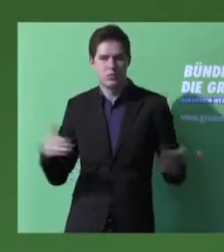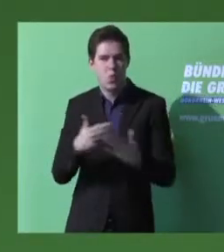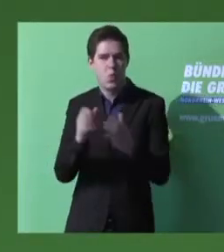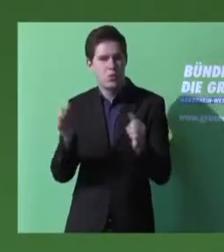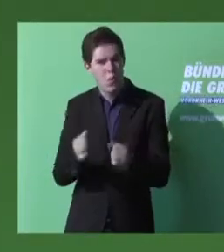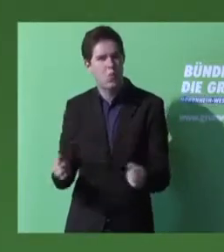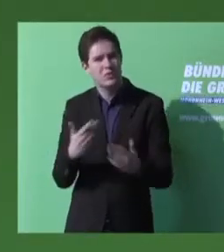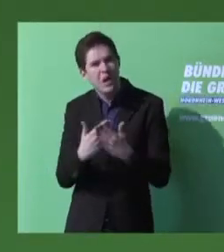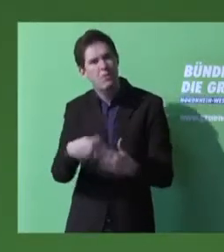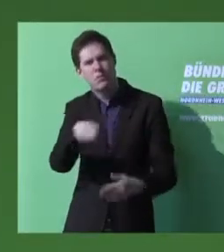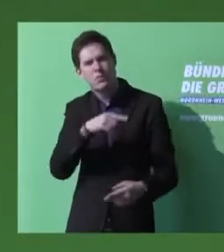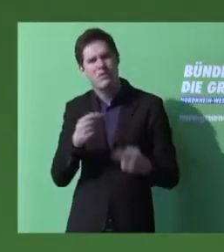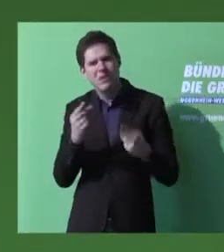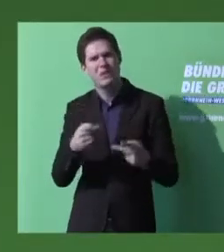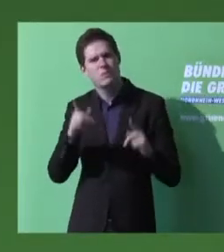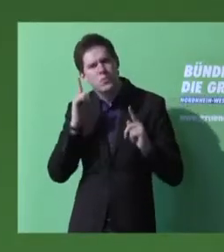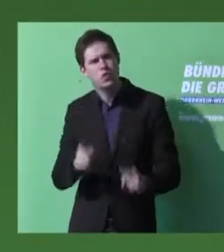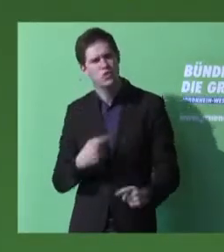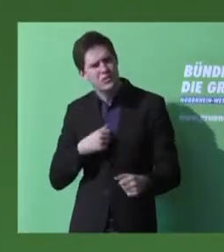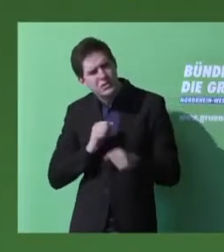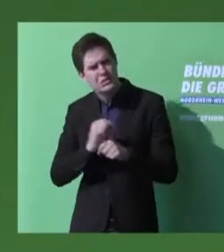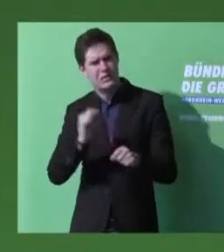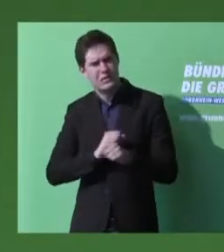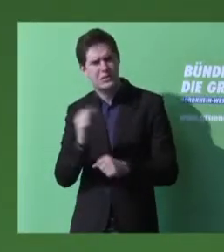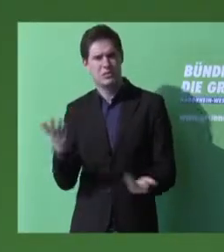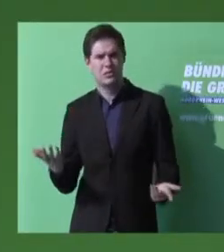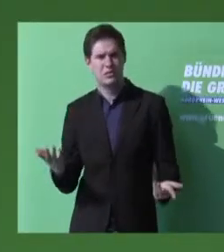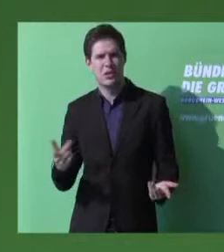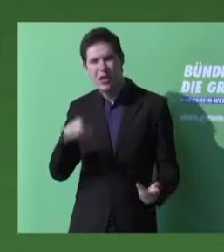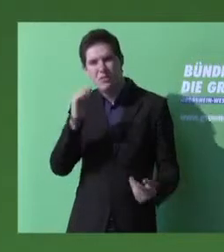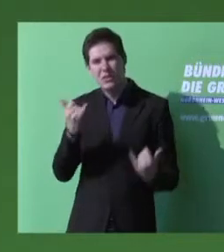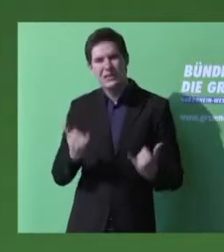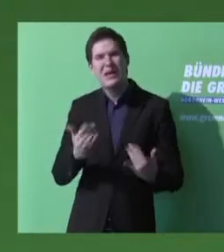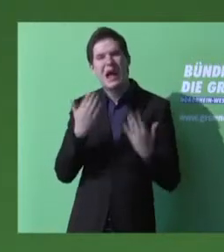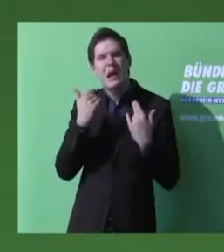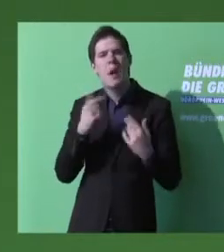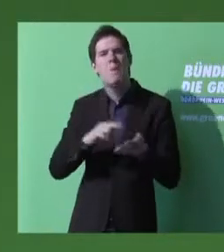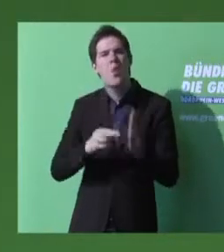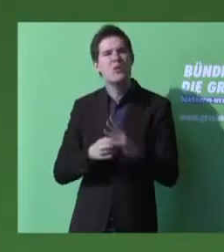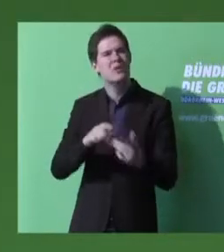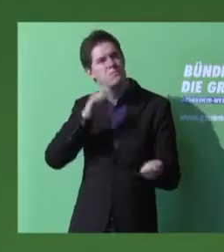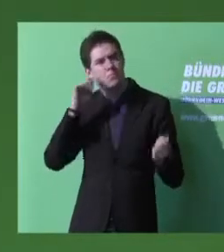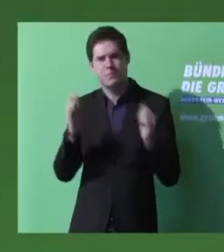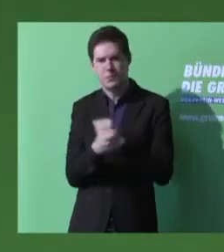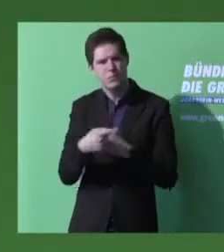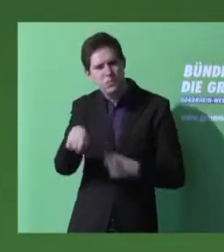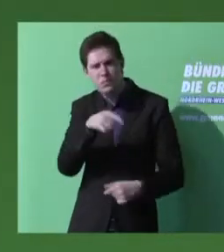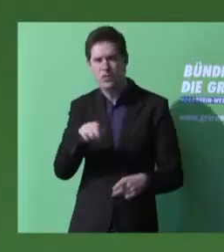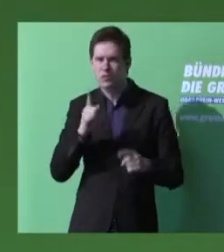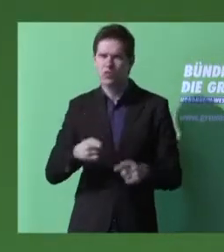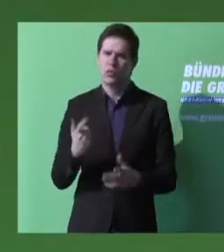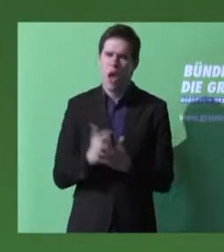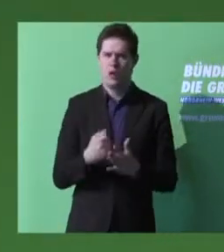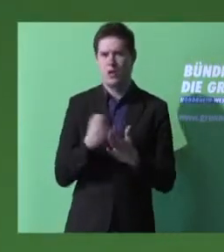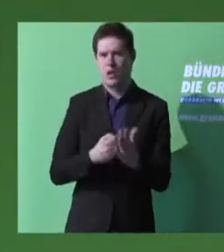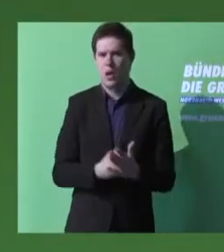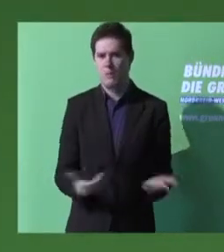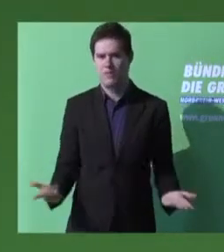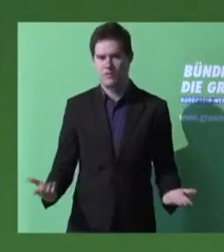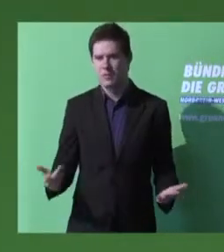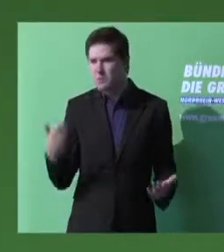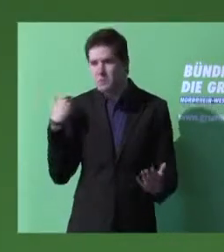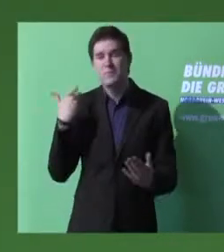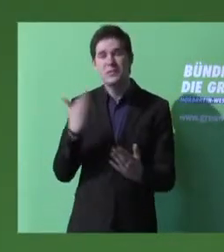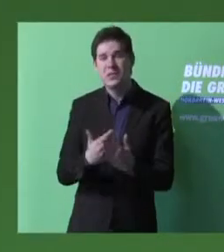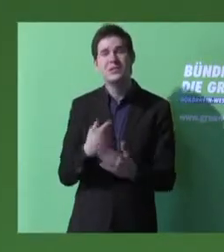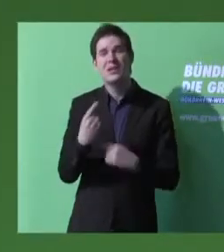uns kämpfen. Lasst uns für eine Änderung der Energie- und Klimapolitik in diesem Land kämpfen. Wir haben in den letzten Jahren in der Tat knappe Wahlen gehabt. Wir